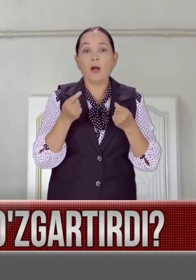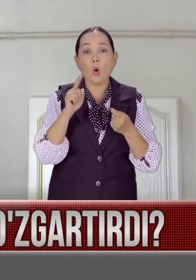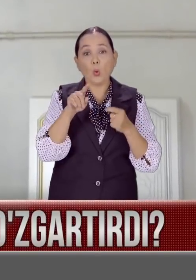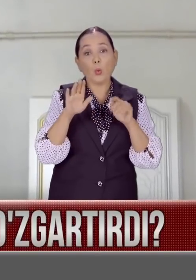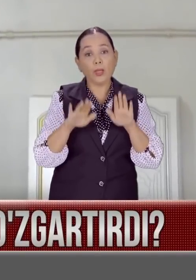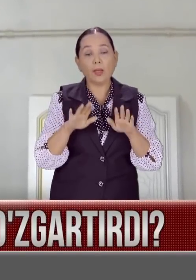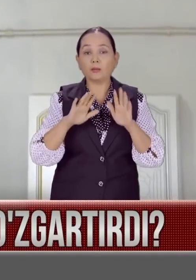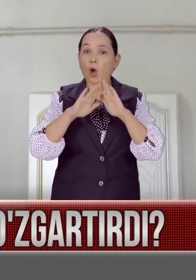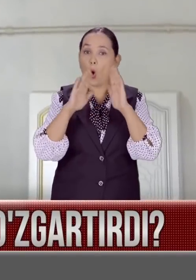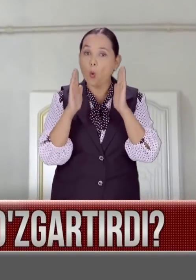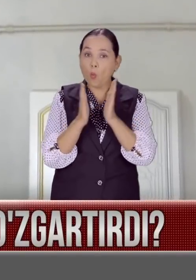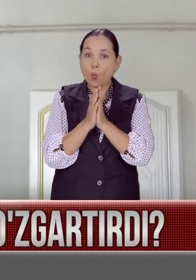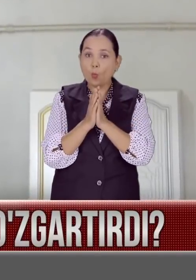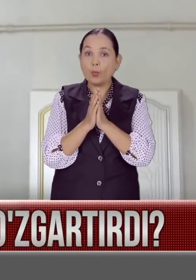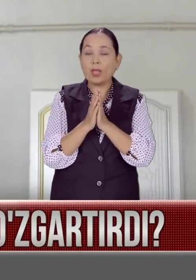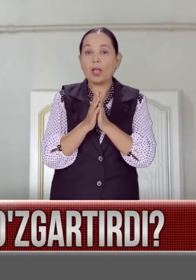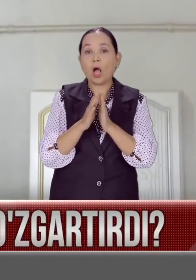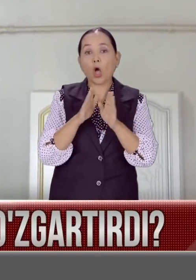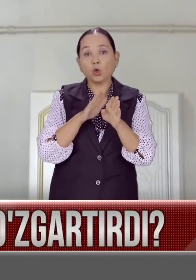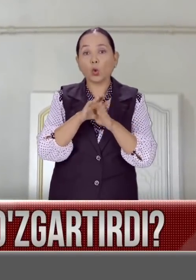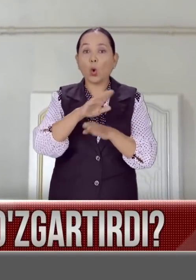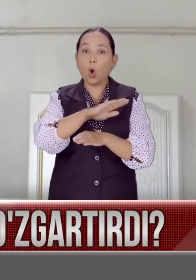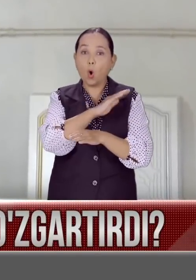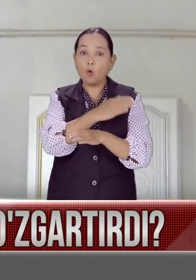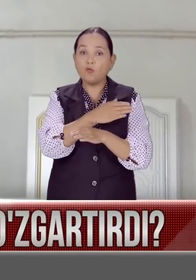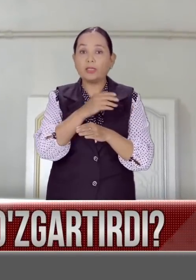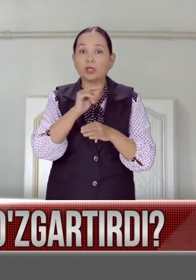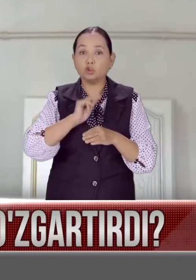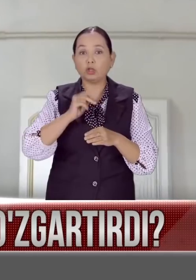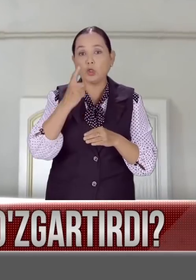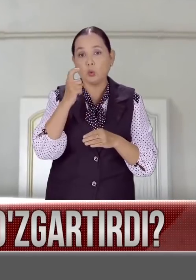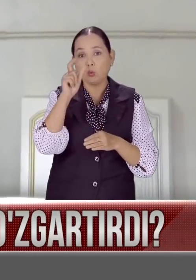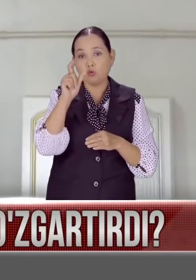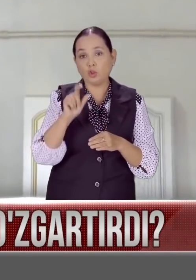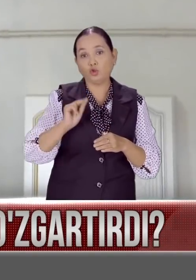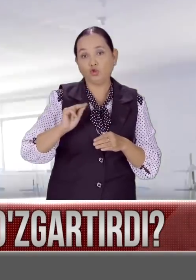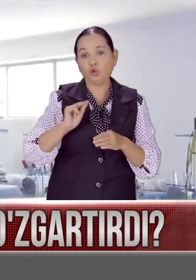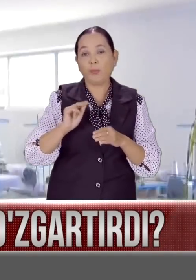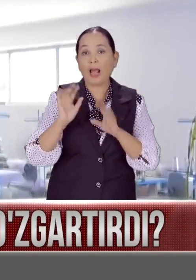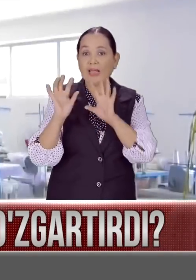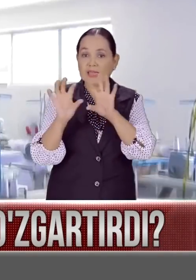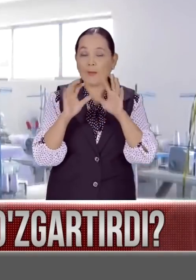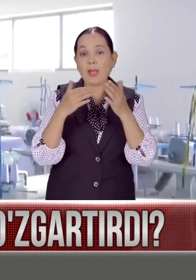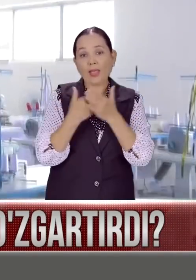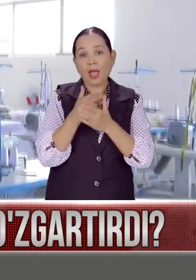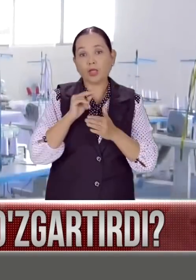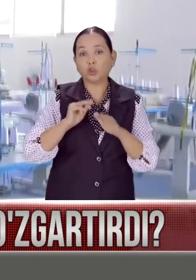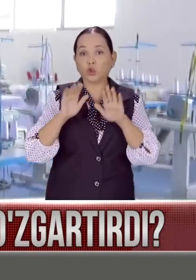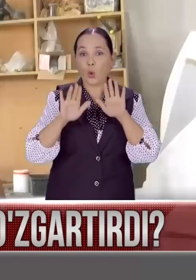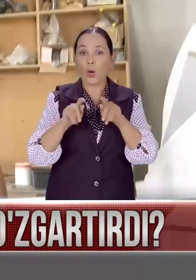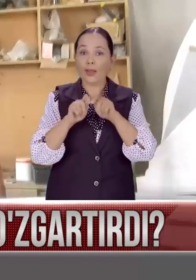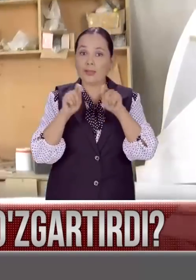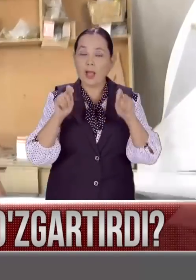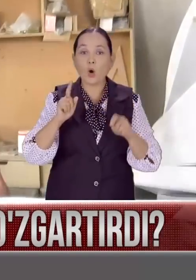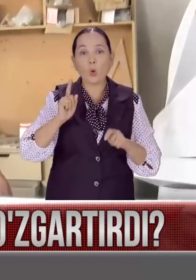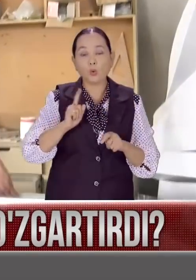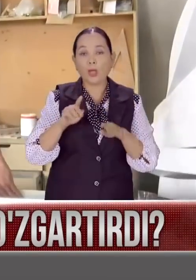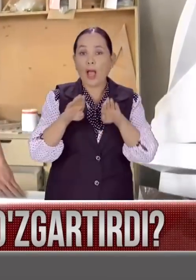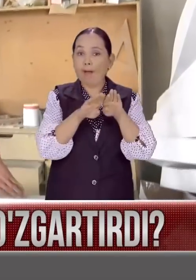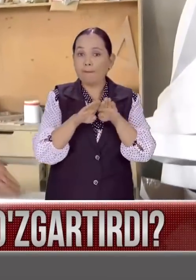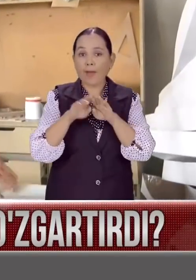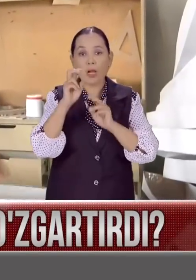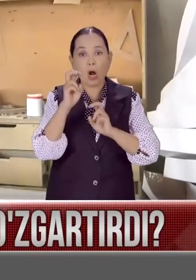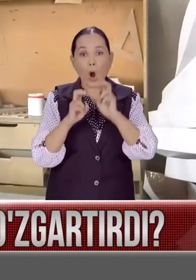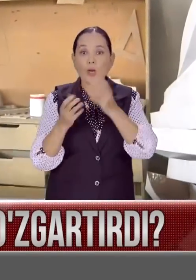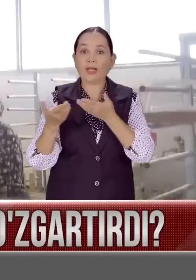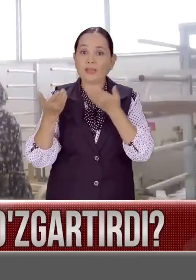U yerda umumiy to'liq quvvatda ishlasak agar 100 kishi ish o'rnini ta'minlaymiz. Yangi ish o'rni yaratilishi kutilayotgan mebel